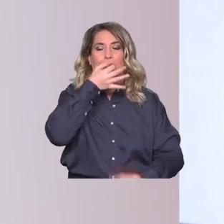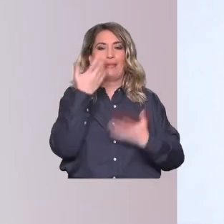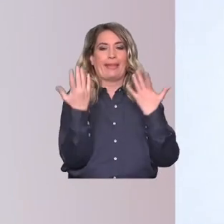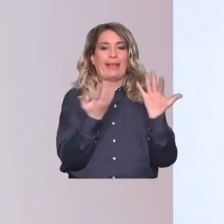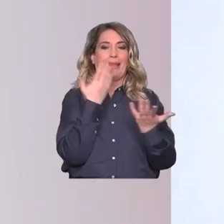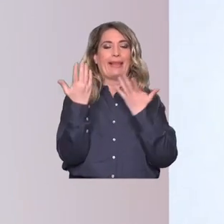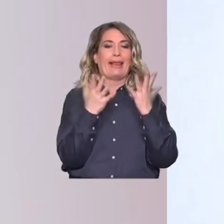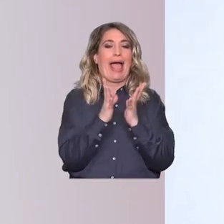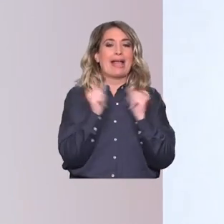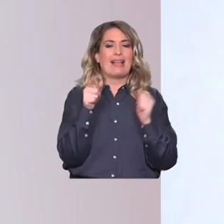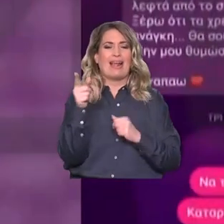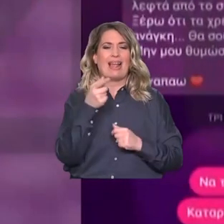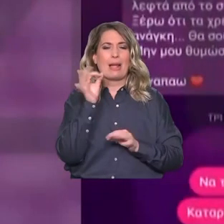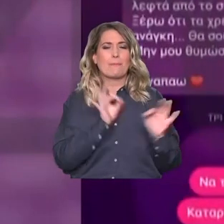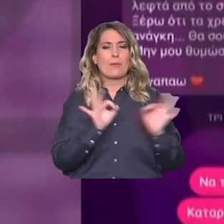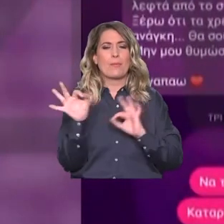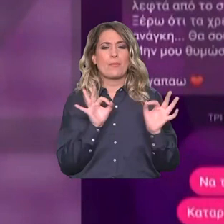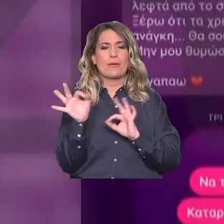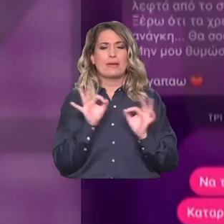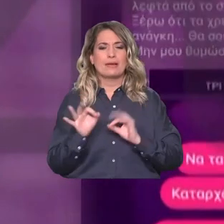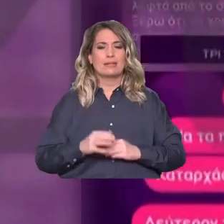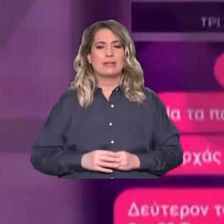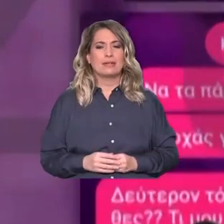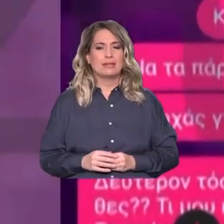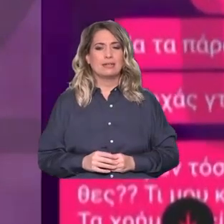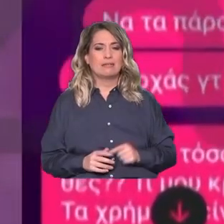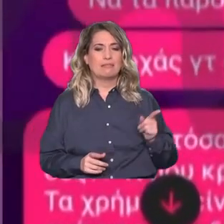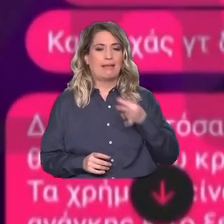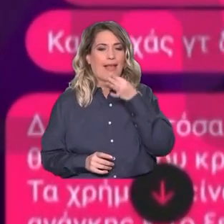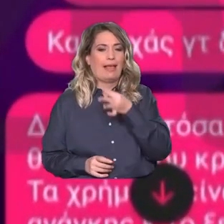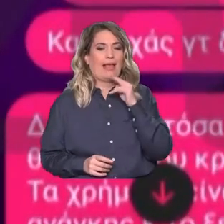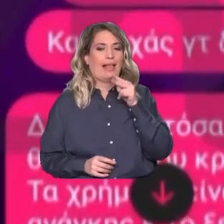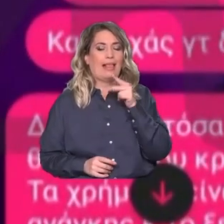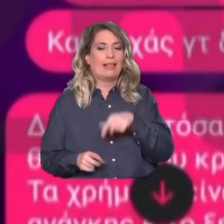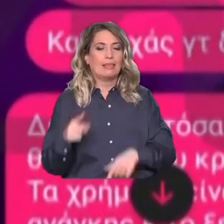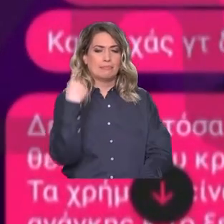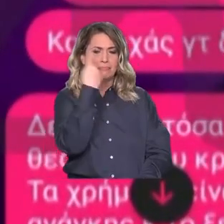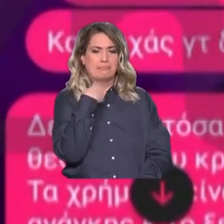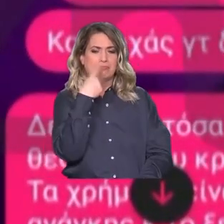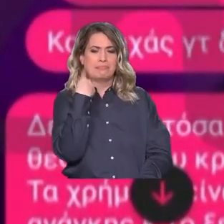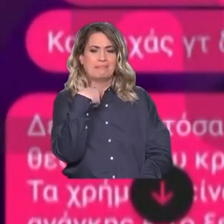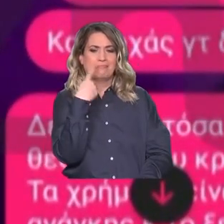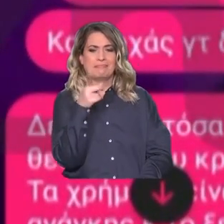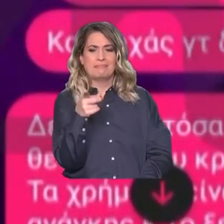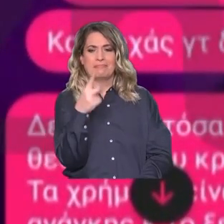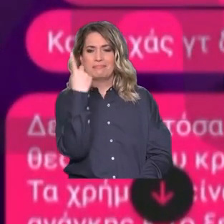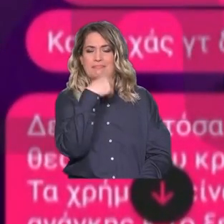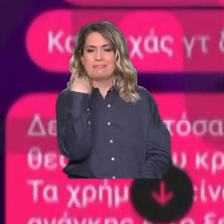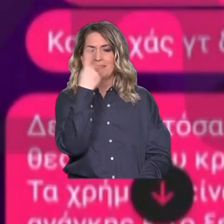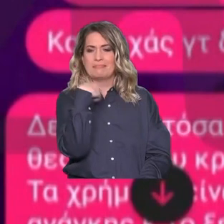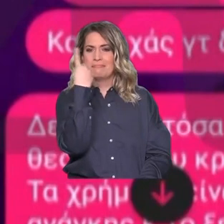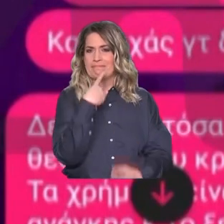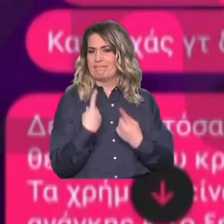δήθεν εξαφανισμένης συντρόφου του. Καλημέρα, μωρό μου. Να τα πάρουμε από την αρχή. Καταρχάς, γιατί δεν με ξύπνησες. Δεύτερον, τόσα λεφτά εσύ τι τα